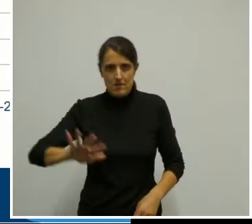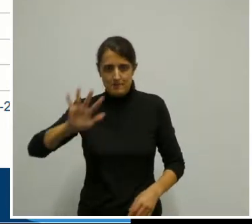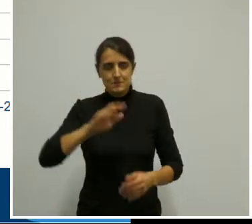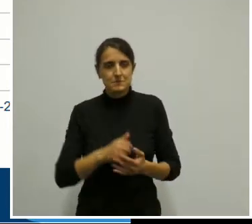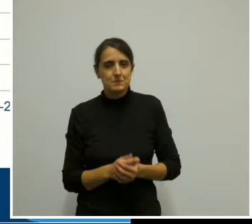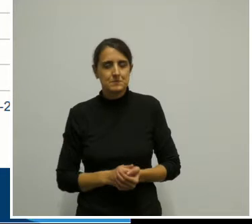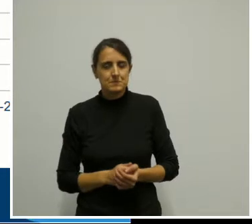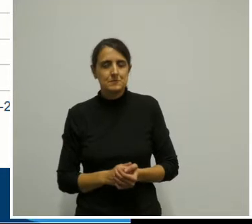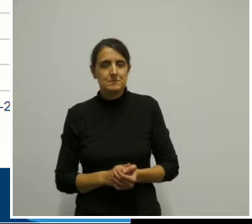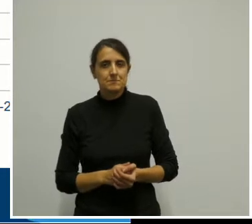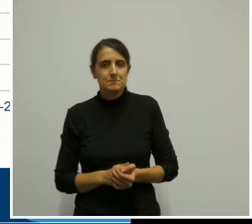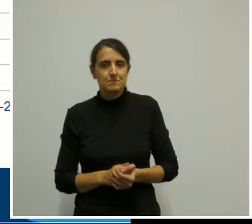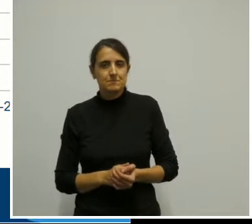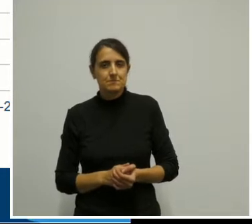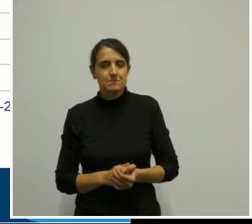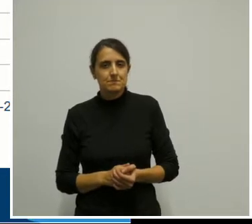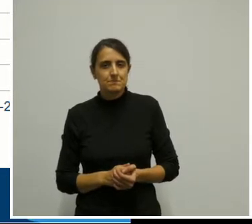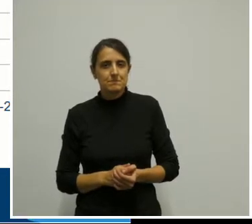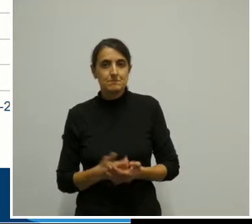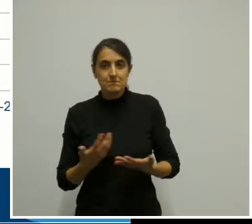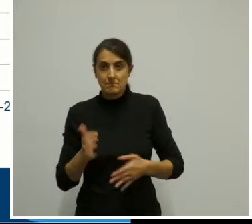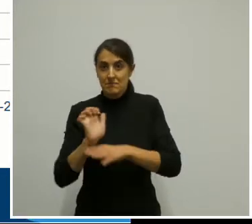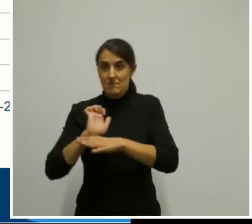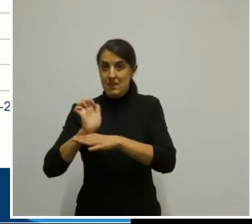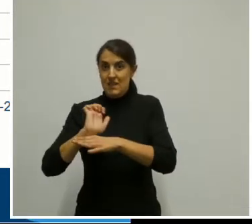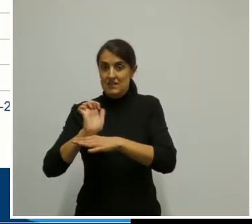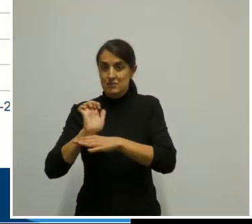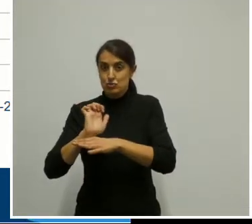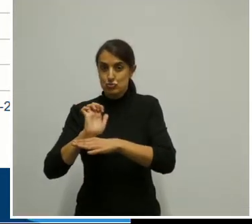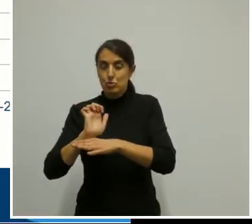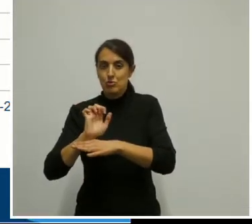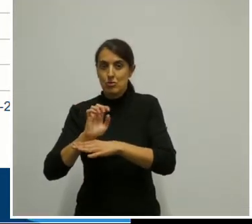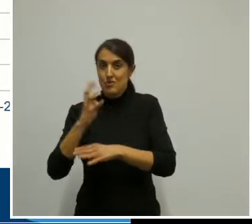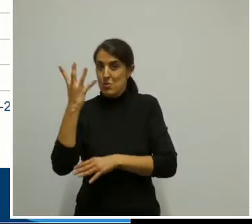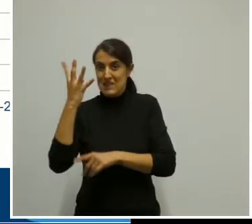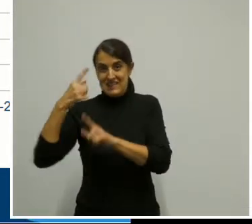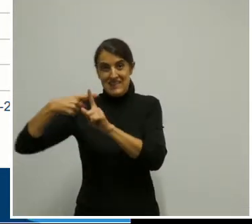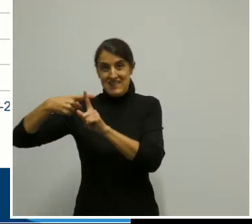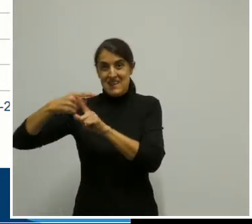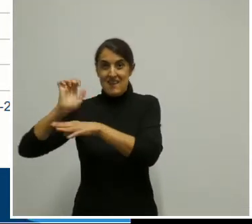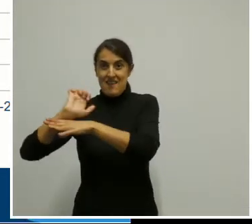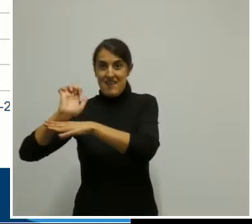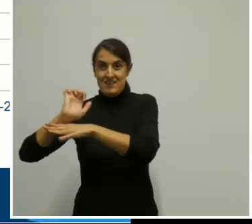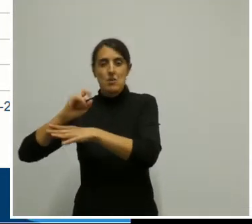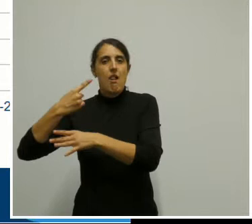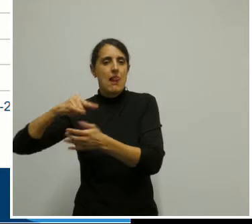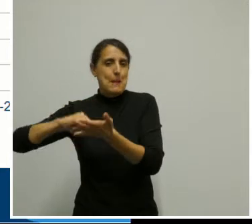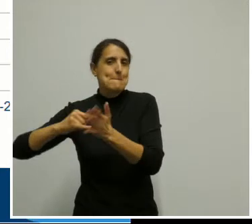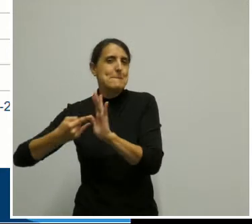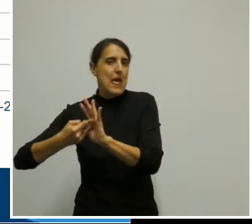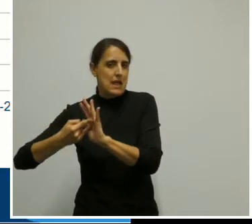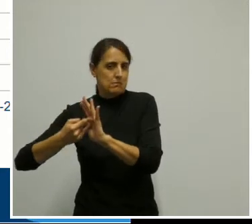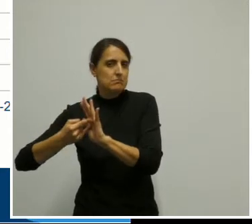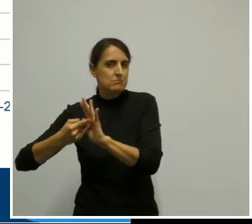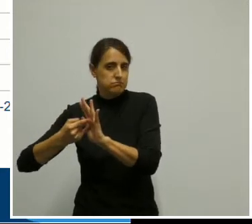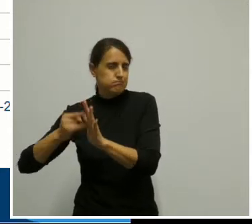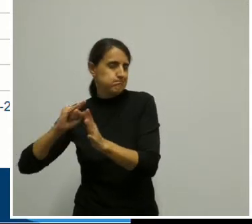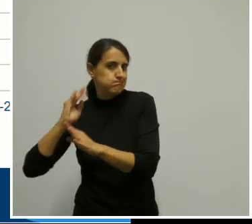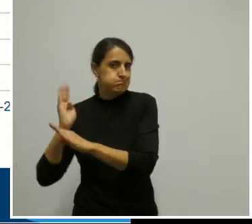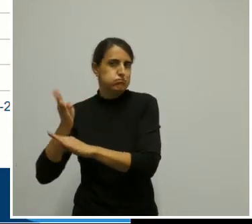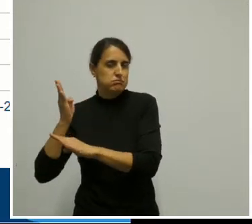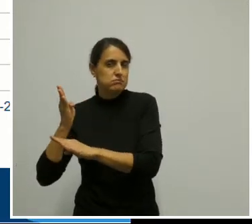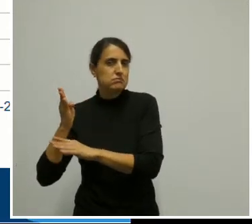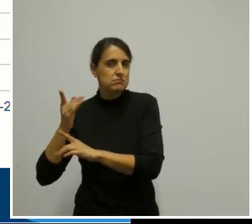Vale. Ara mateix, per exemple, a l'ESO, ja els 4 nivells de l'ESO ja són pla de xoc. Els